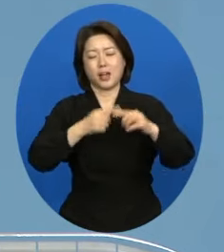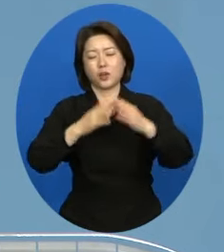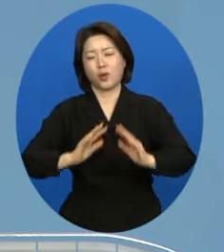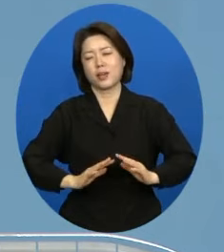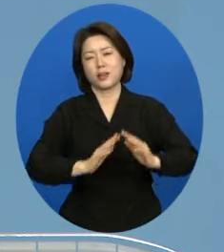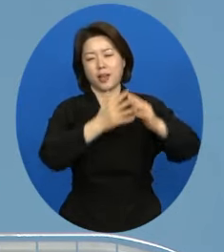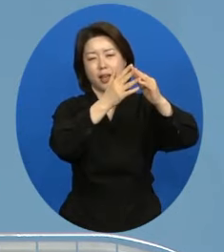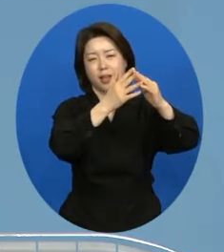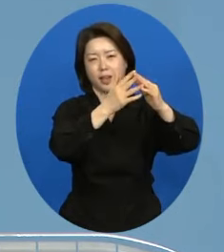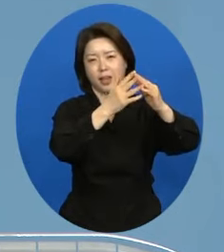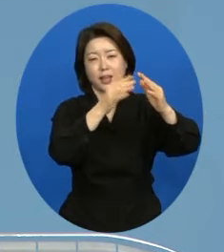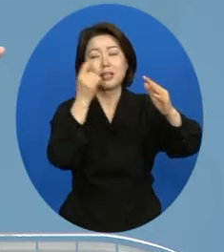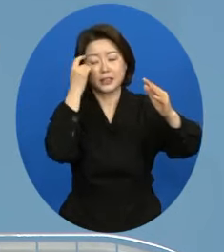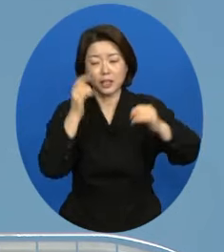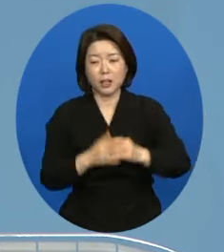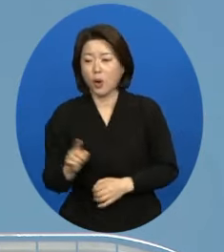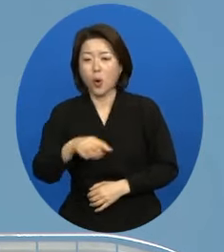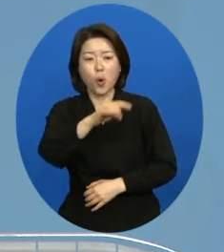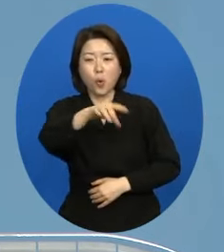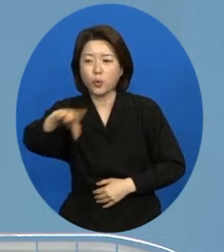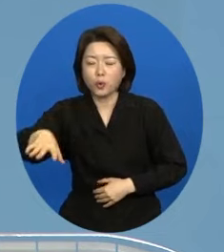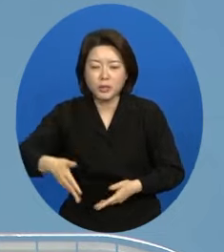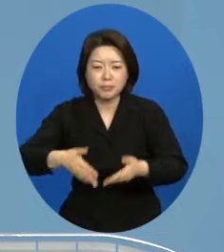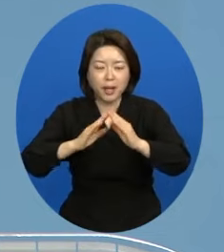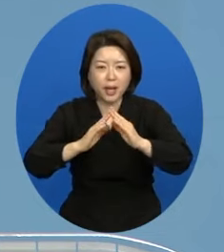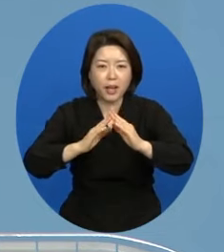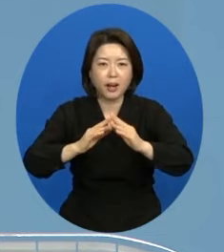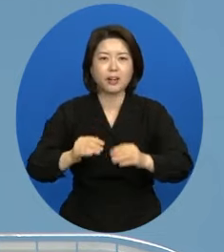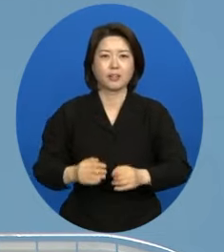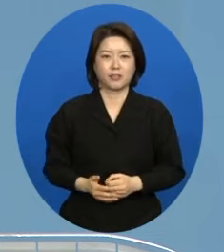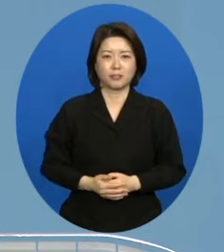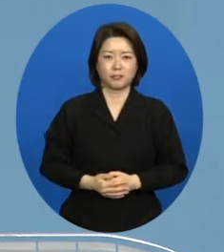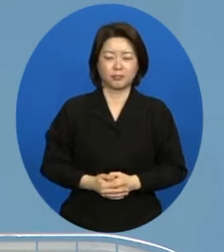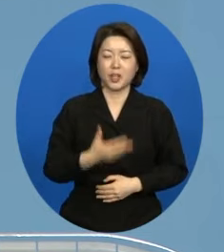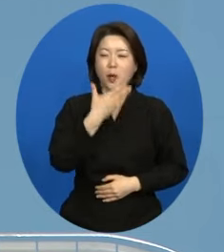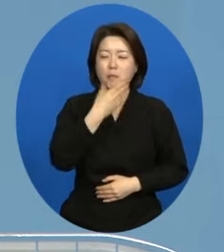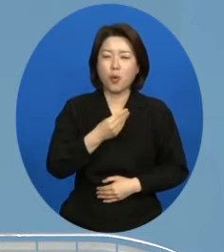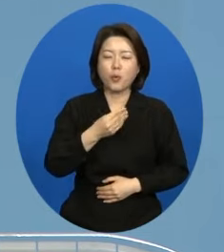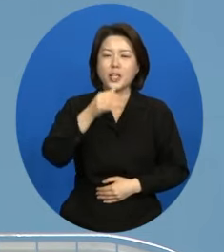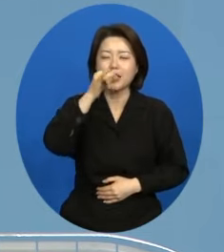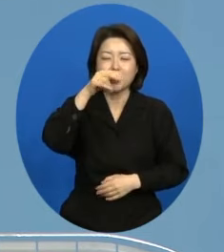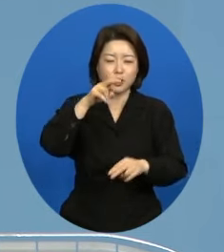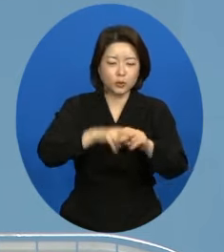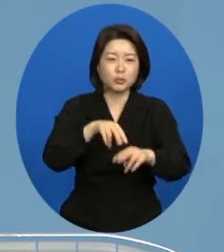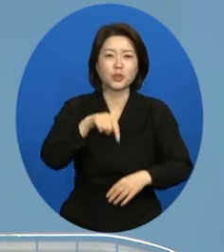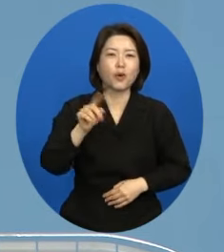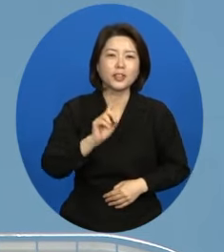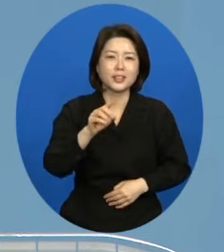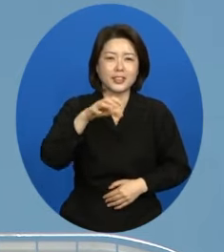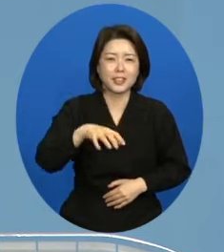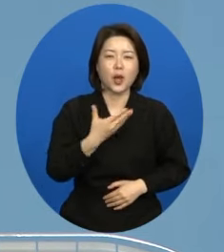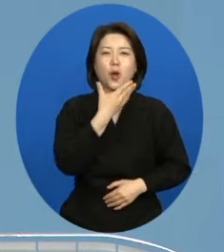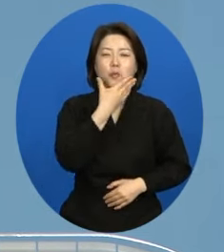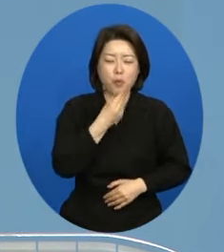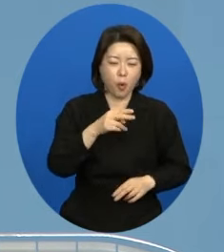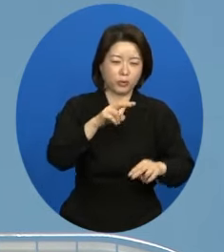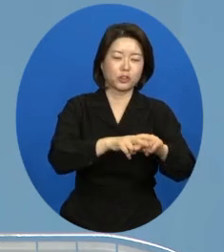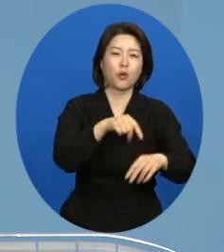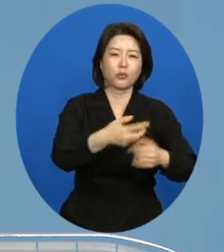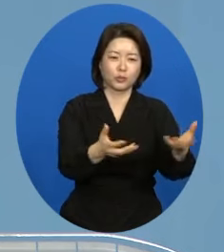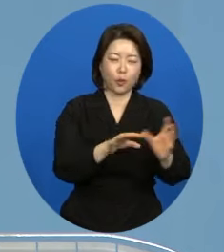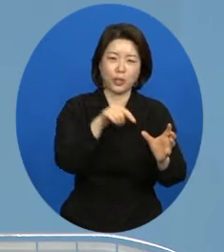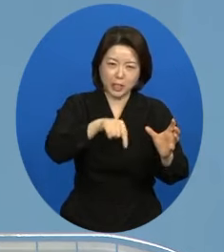어디에 짓지 어디에 지었을까요 복이 있는 우물 복우물 어디에요 복정동 바로